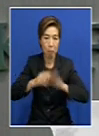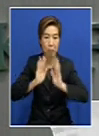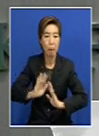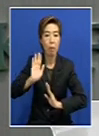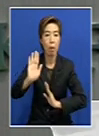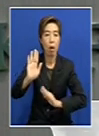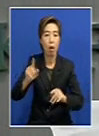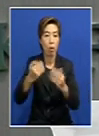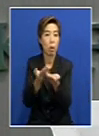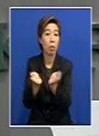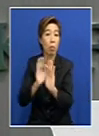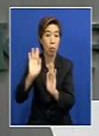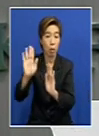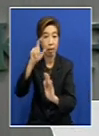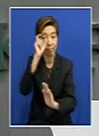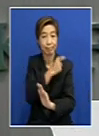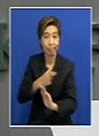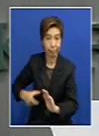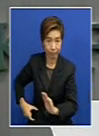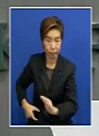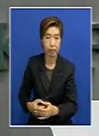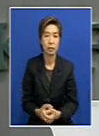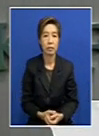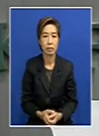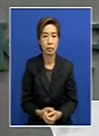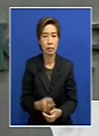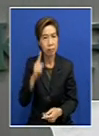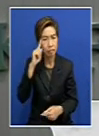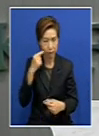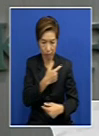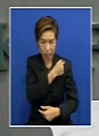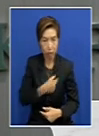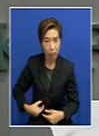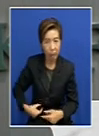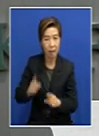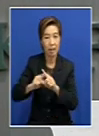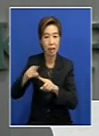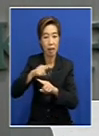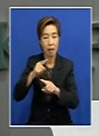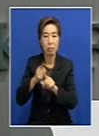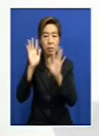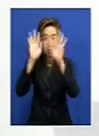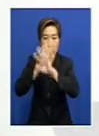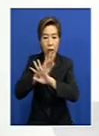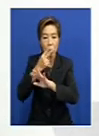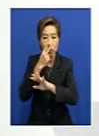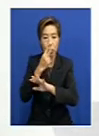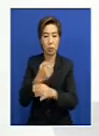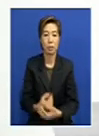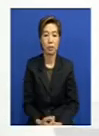ยิ่งมหาจักรีบรมราชวงศ์และพระสังวาลปฐมจุลจอมเกล้าวิเศษเป็นภาพประธาน